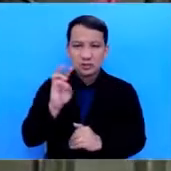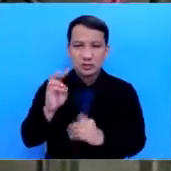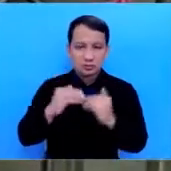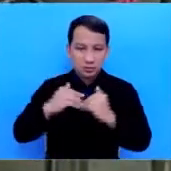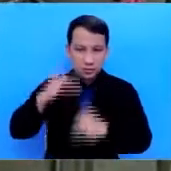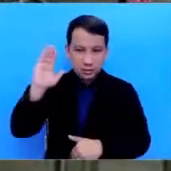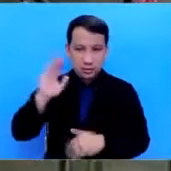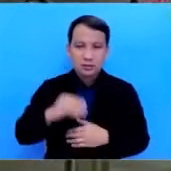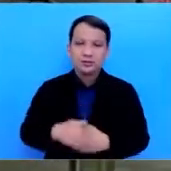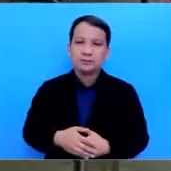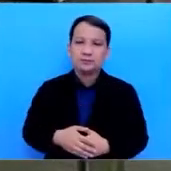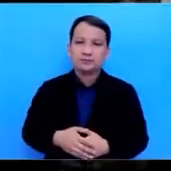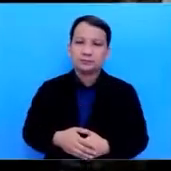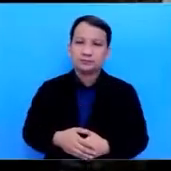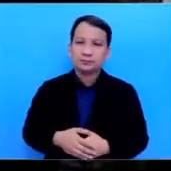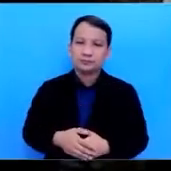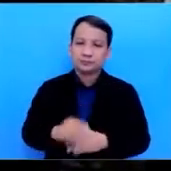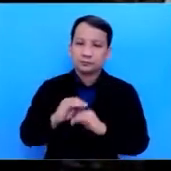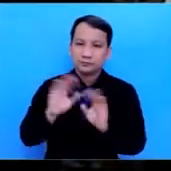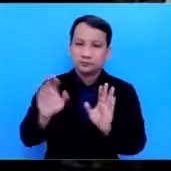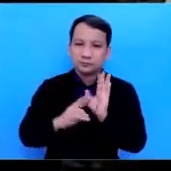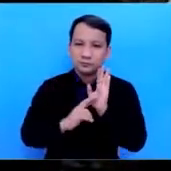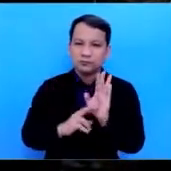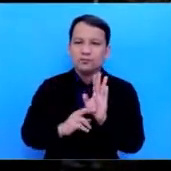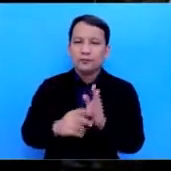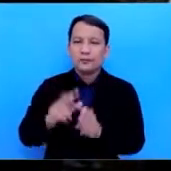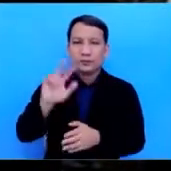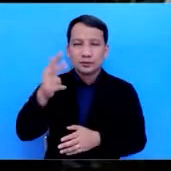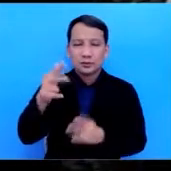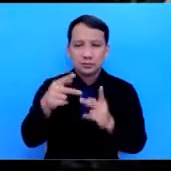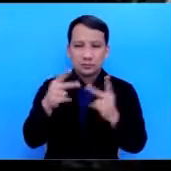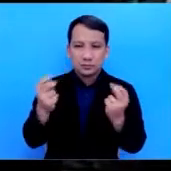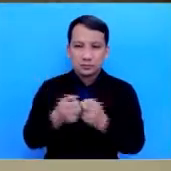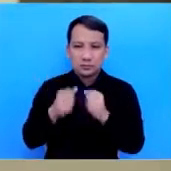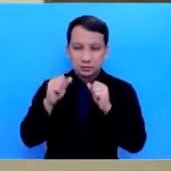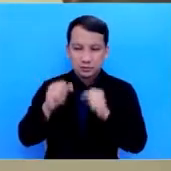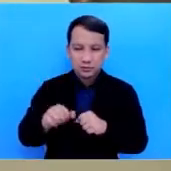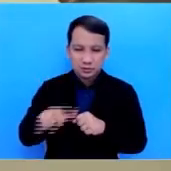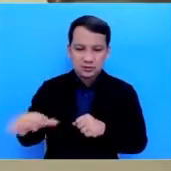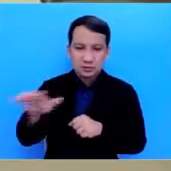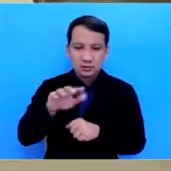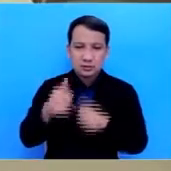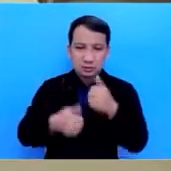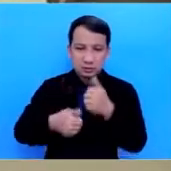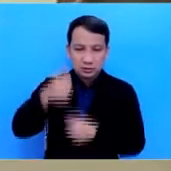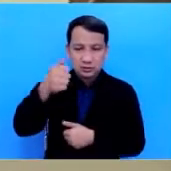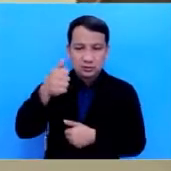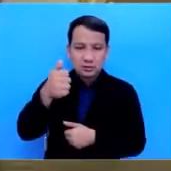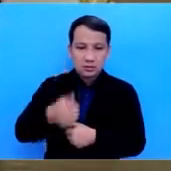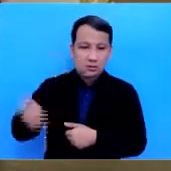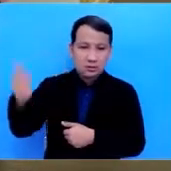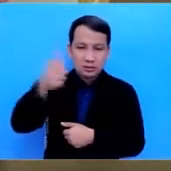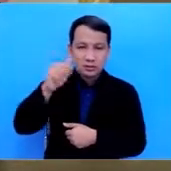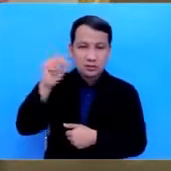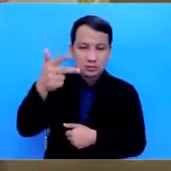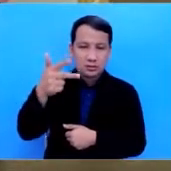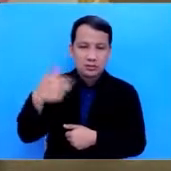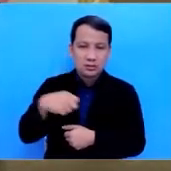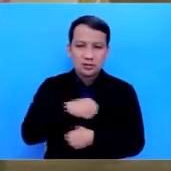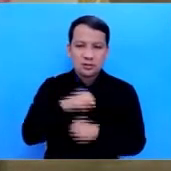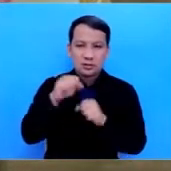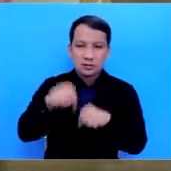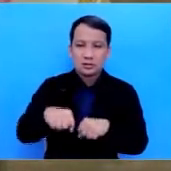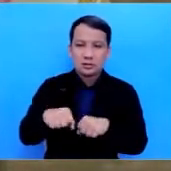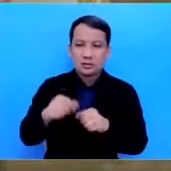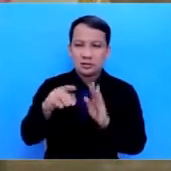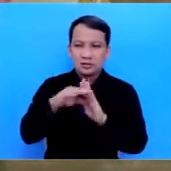pataas. Pero paglilinaw ng COMELEC, hanggang tatlong pwesto nga lang ang pwedeng makuha ng nanal ng pinakamataas na botong nakakuha ng party list